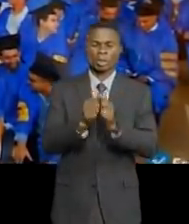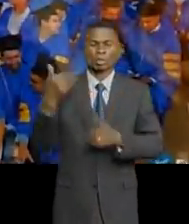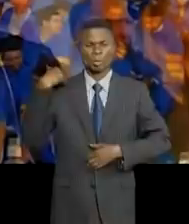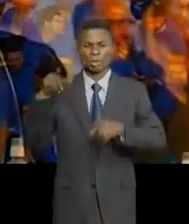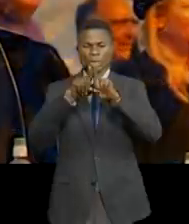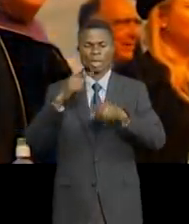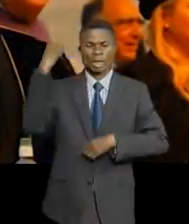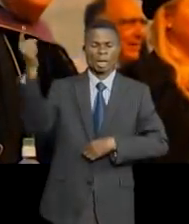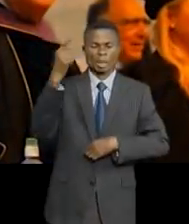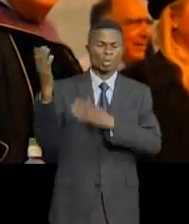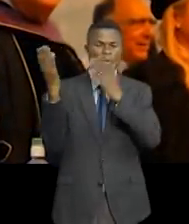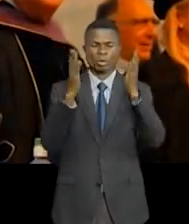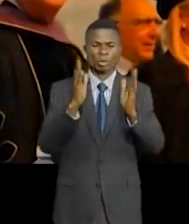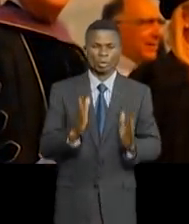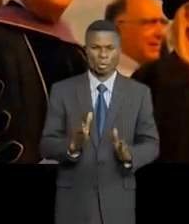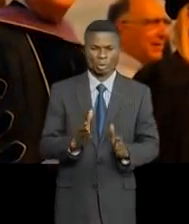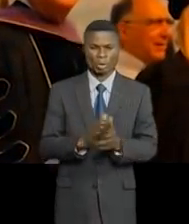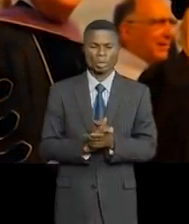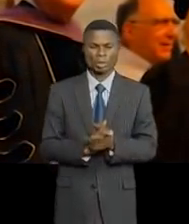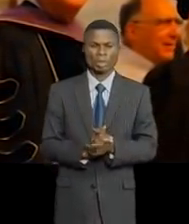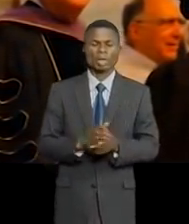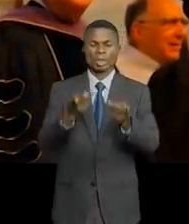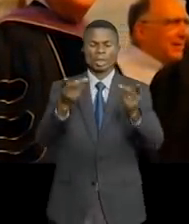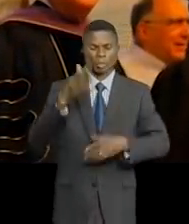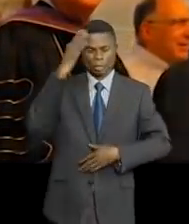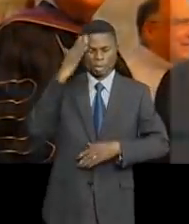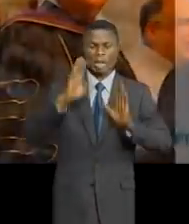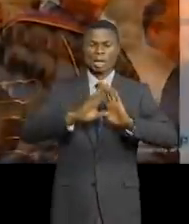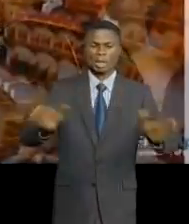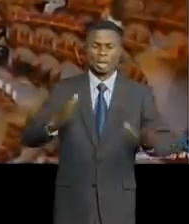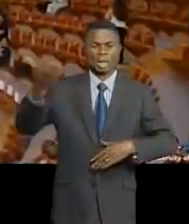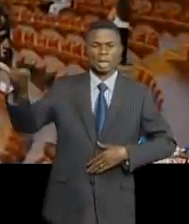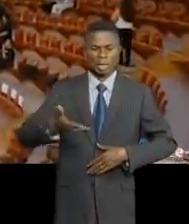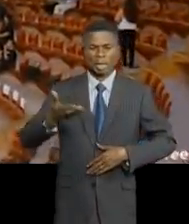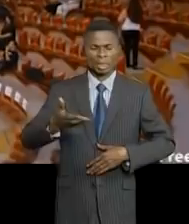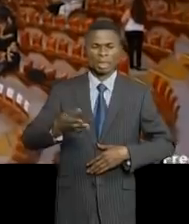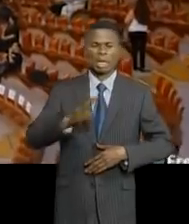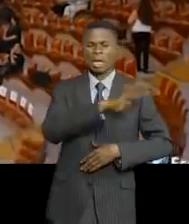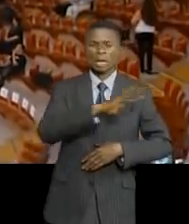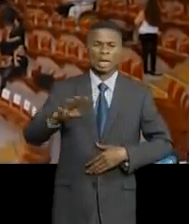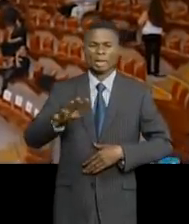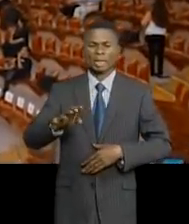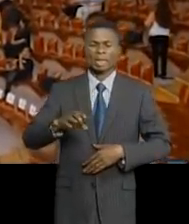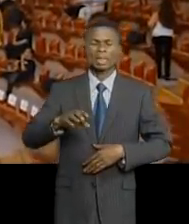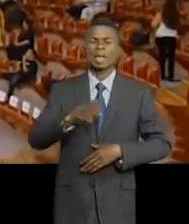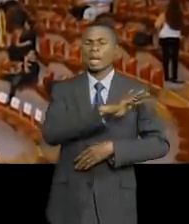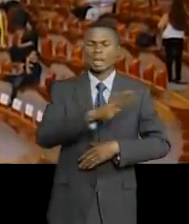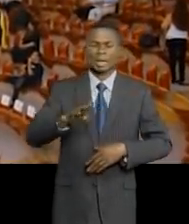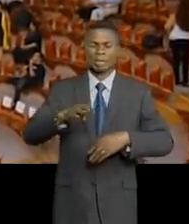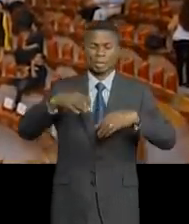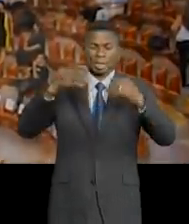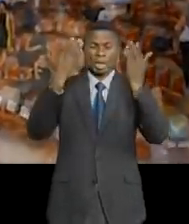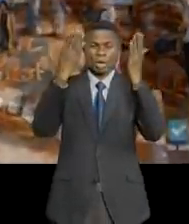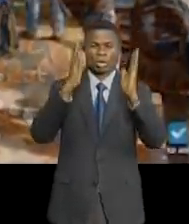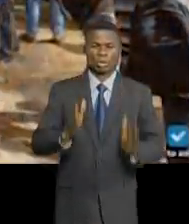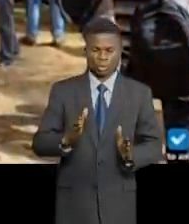du monde des affaires. C'est au lieu du savoir à une capacité d'accueil de près de 4000 étudiants en licence et en master et